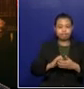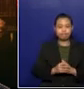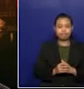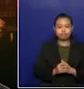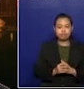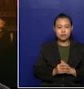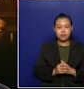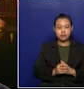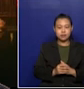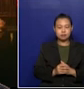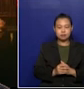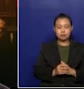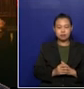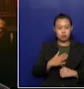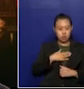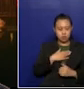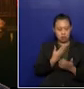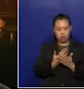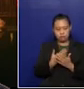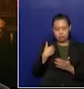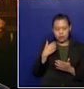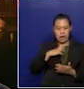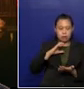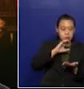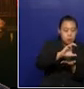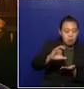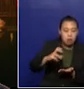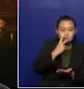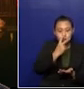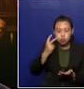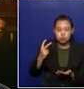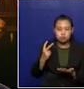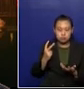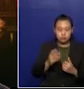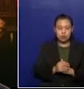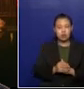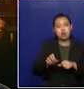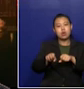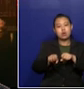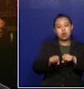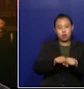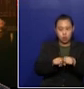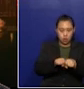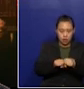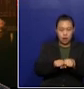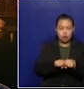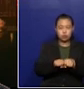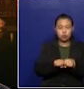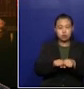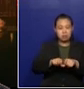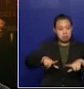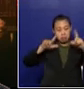ออกถ้าท่านนายกมีเวลาไปสำรวจเลยฮะรองเท้าแบรนด์ดังเกือบทั้งหมดย้ายไปอยู่เวียดนามห